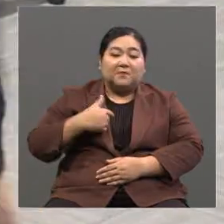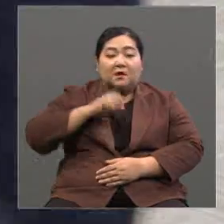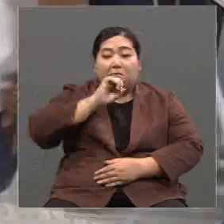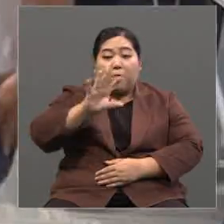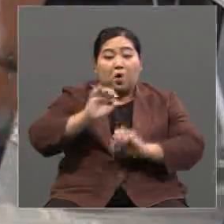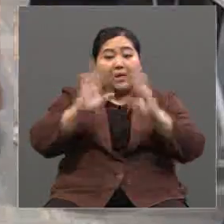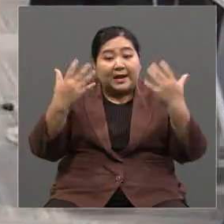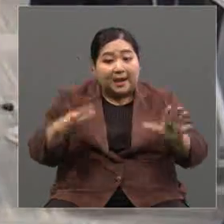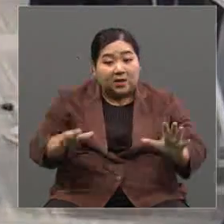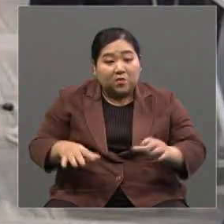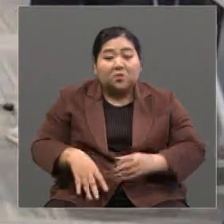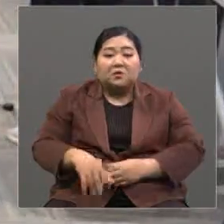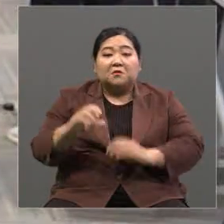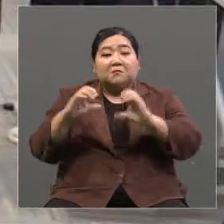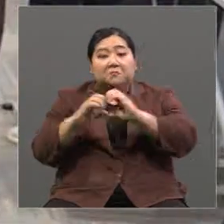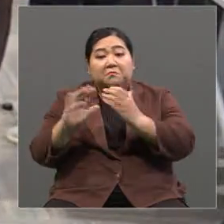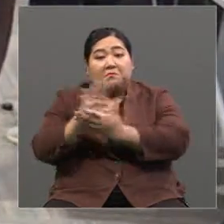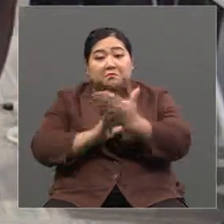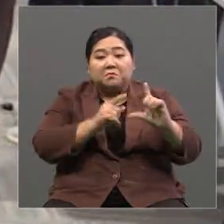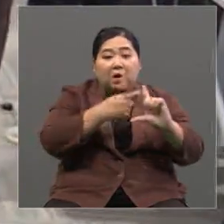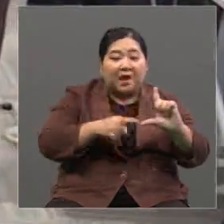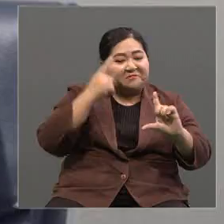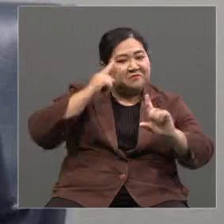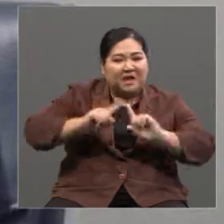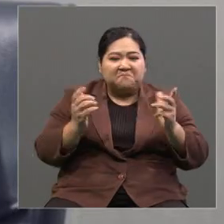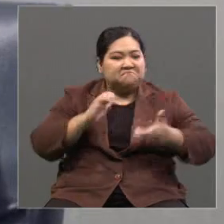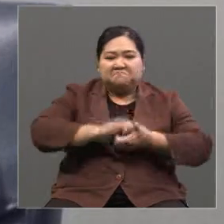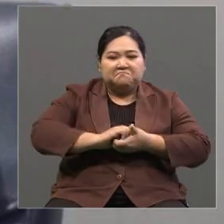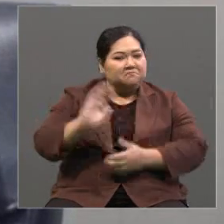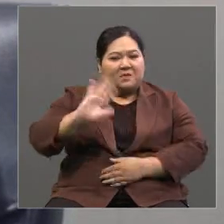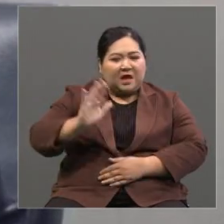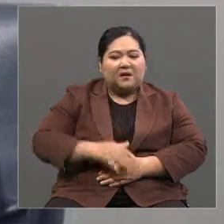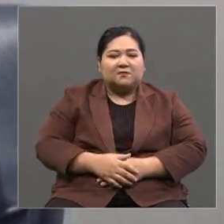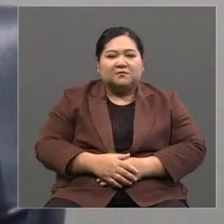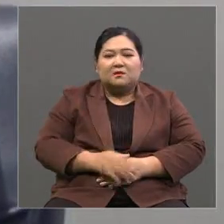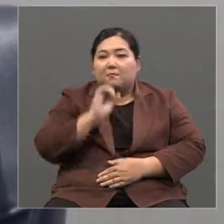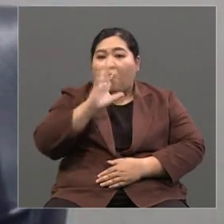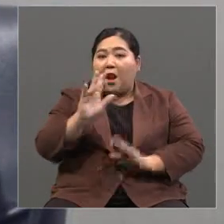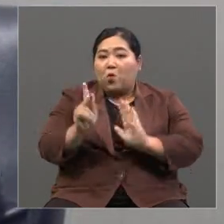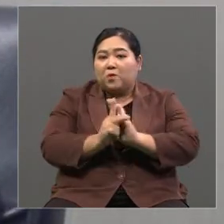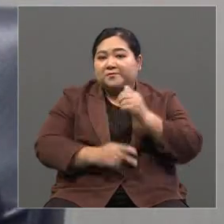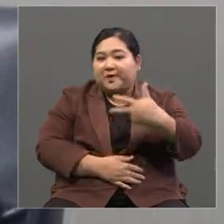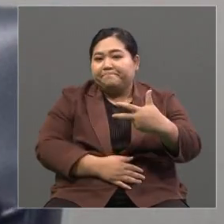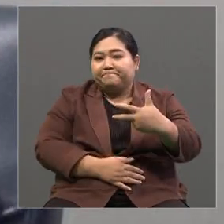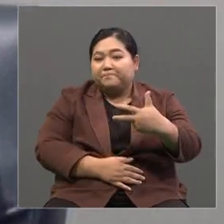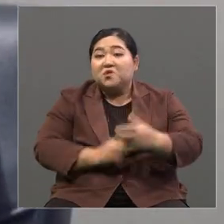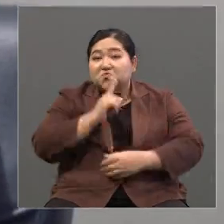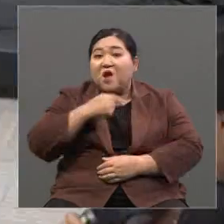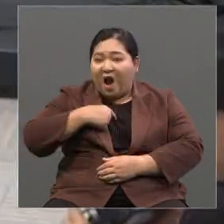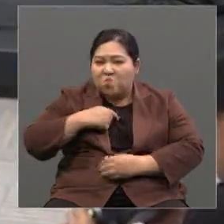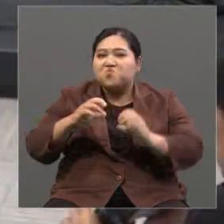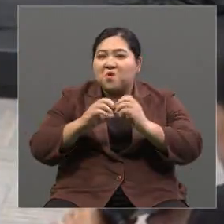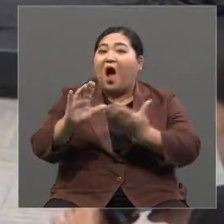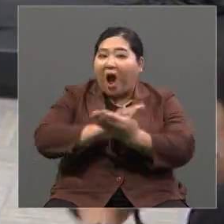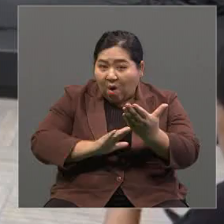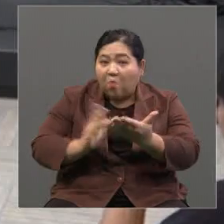ชัดเจนแล้วไงไม่สามารถทำงานร่วมกับพรรคก้าวไกลได้อย่างก่อนอันนี้ที่บอกว่า3เงื่อนไข3ข้อจำได้ไหมคะที่จะมาร่วมจัดตั้งรัฐบาลกับ